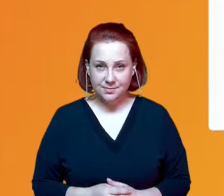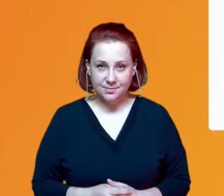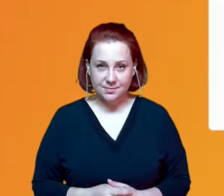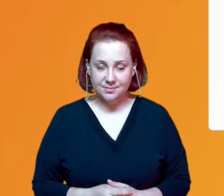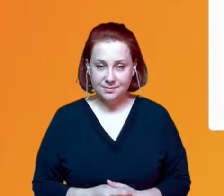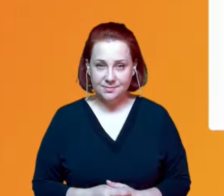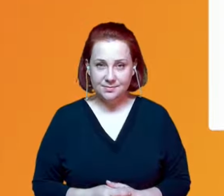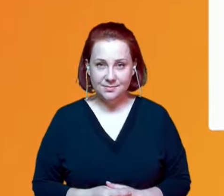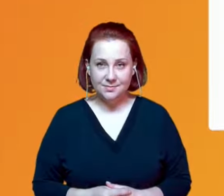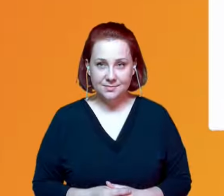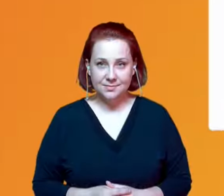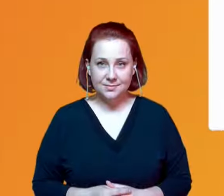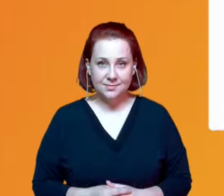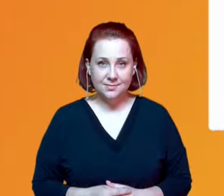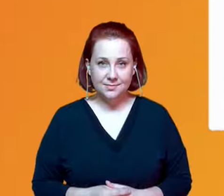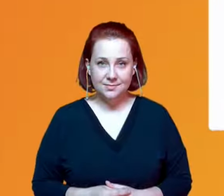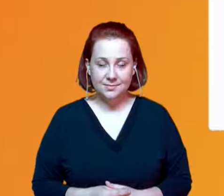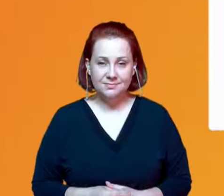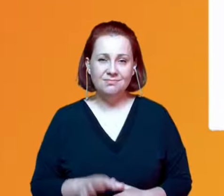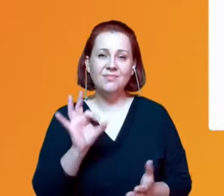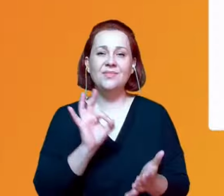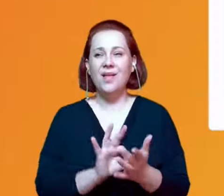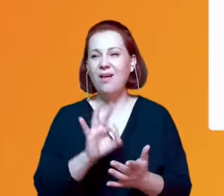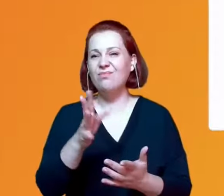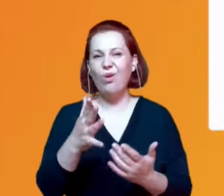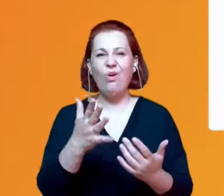trudności wynikających z pandemii